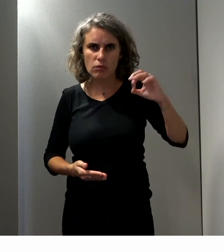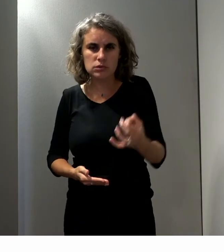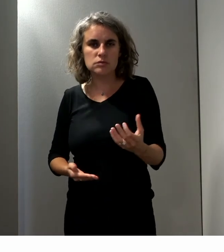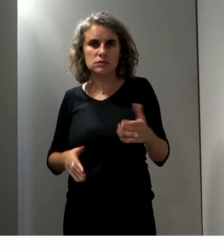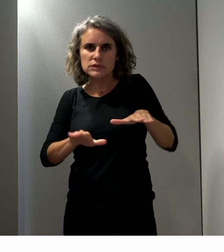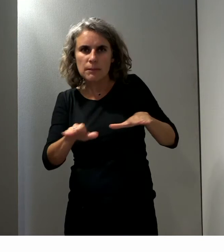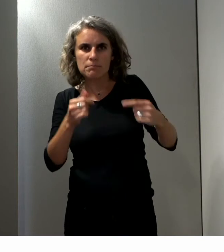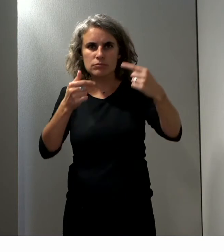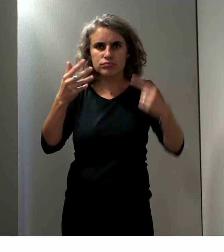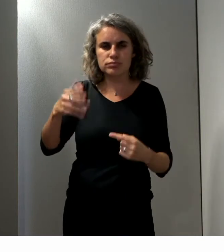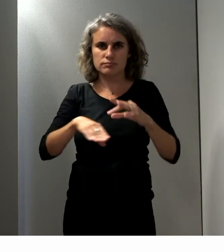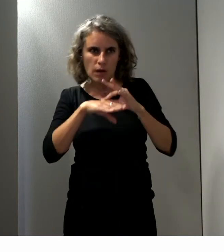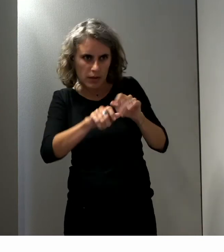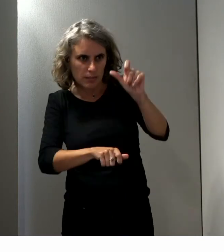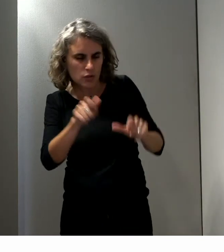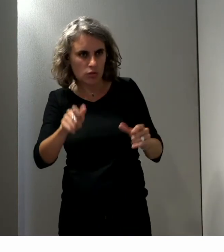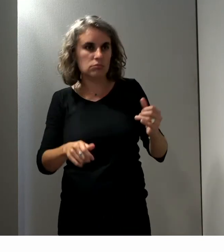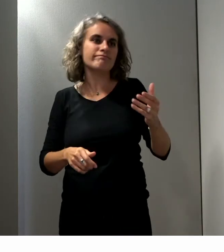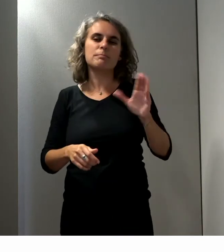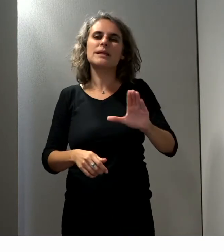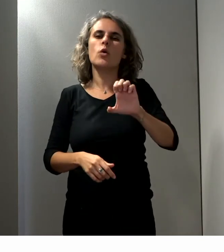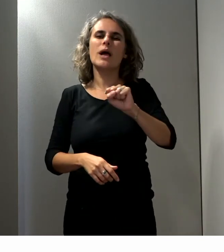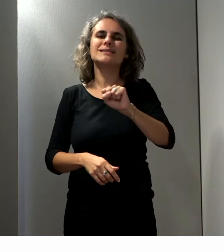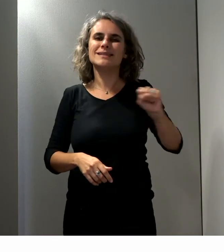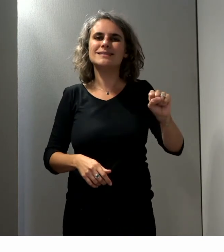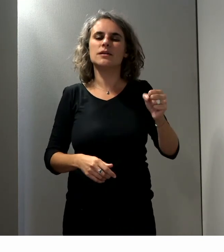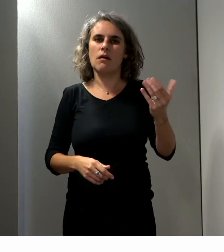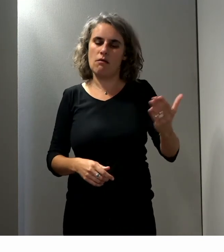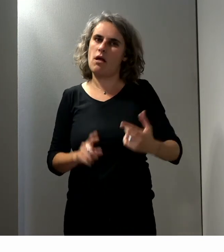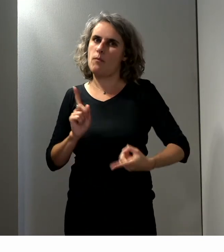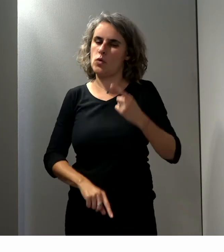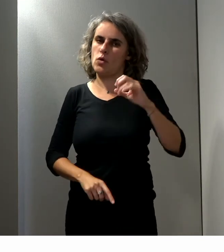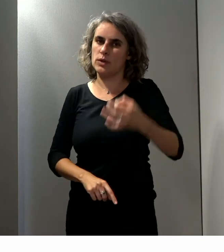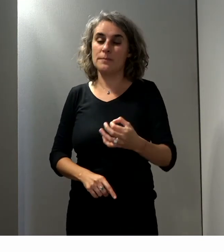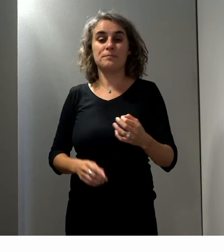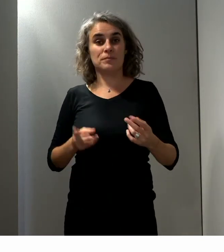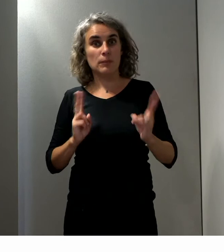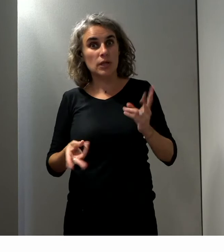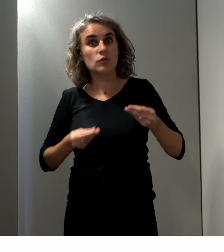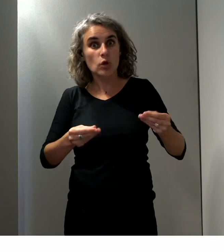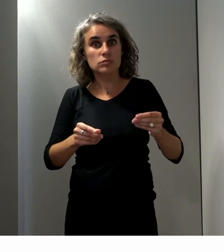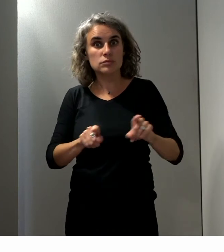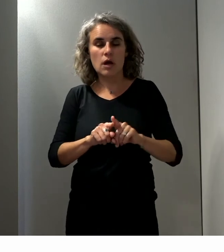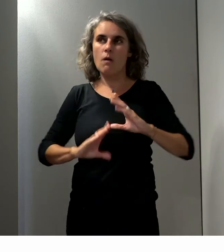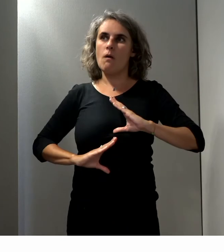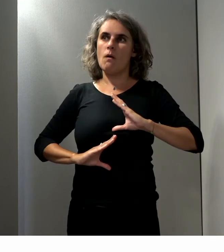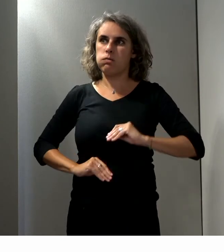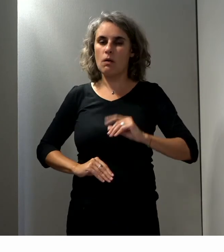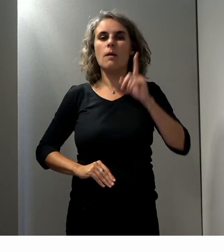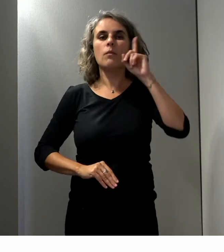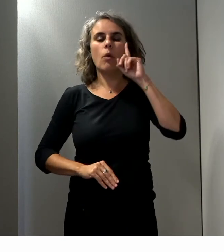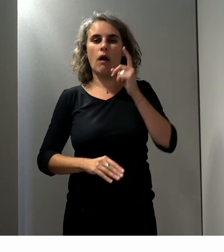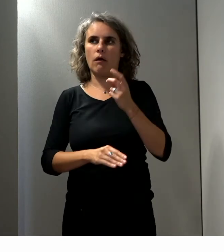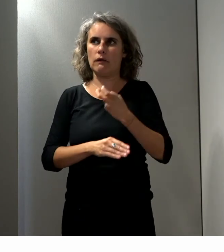de dispositifs qui accompagnent les entrepreneurs dits de l'ESS, ce qui est important et qui peut peut-être rassurer là aussi parce que la prise de risque sur ses